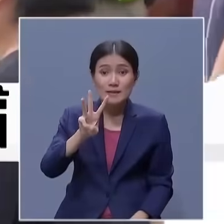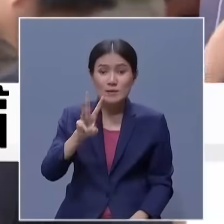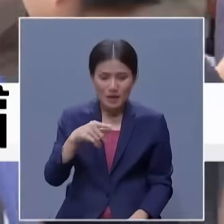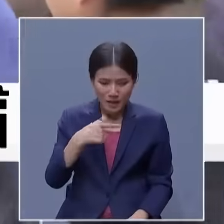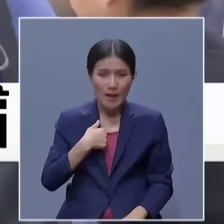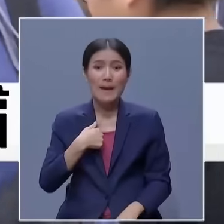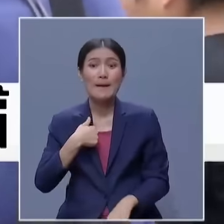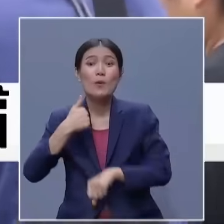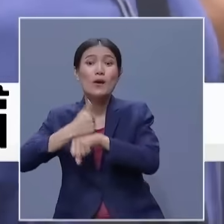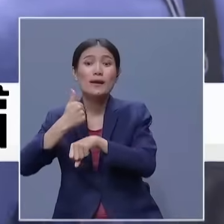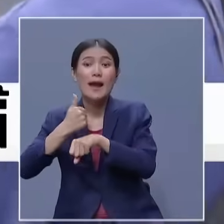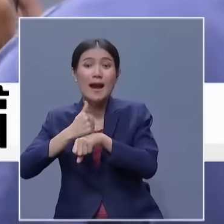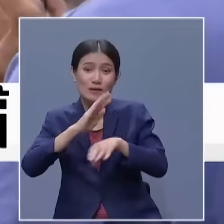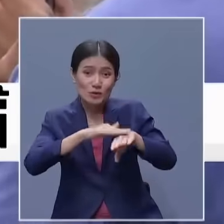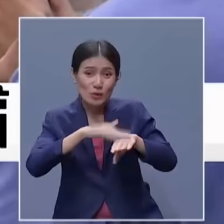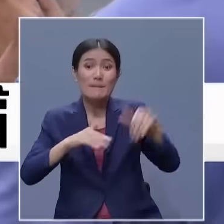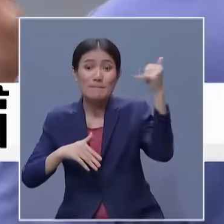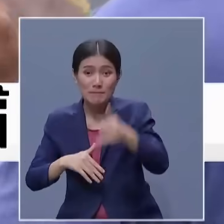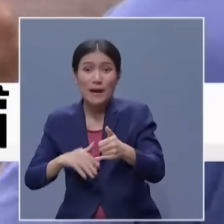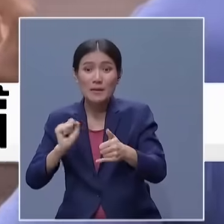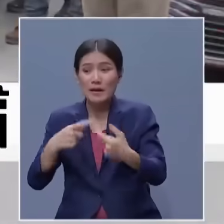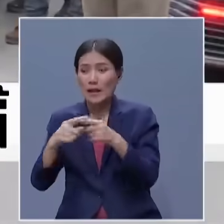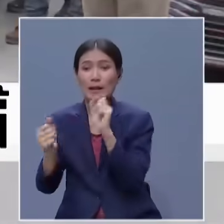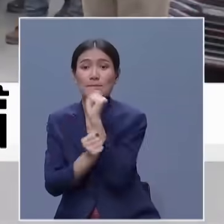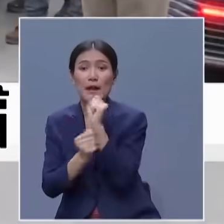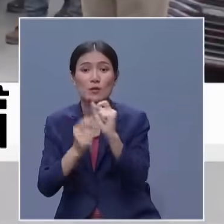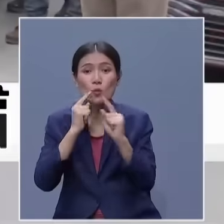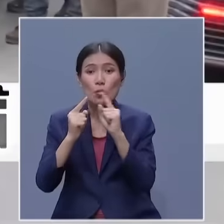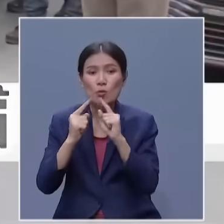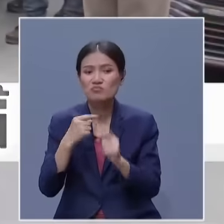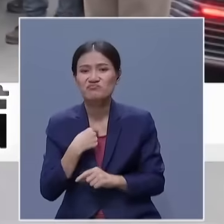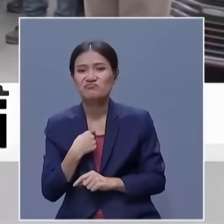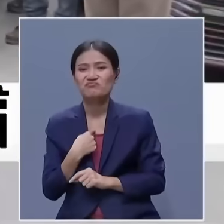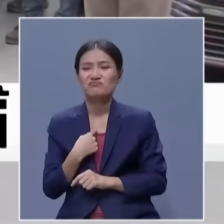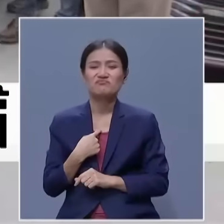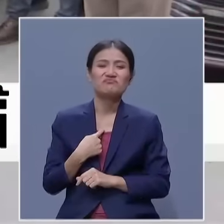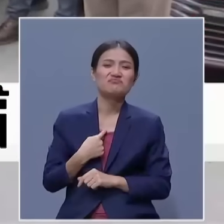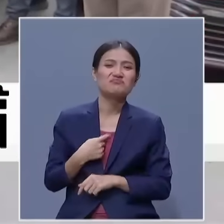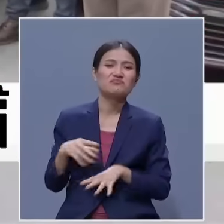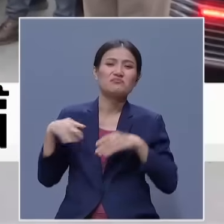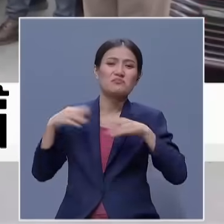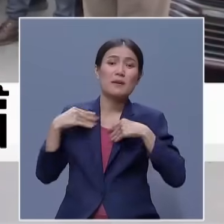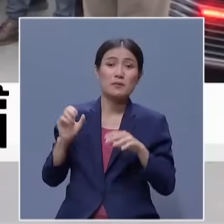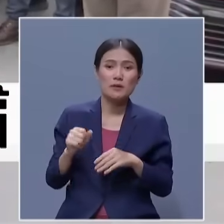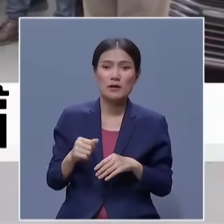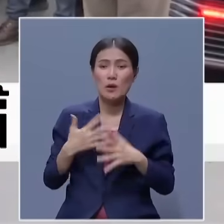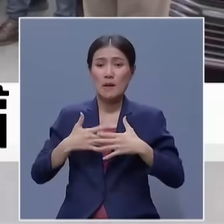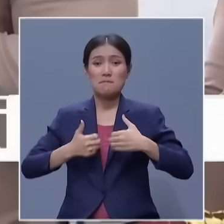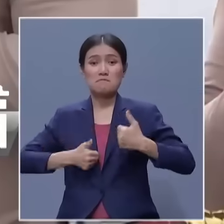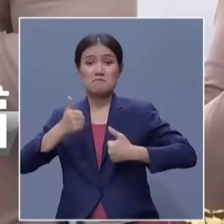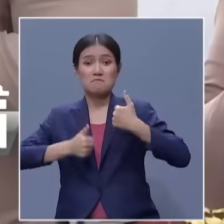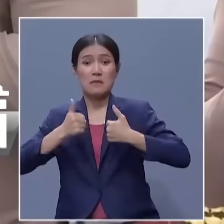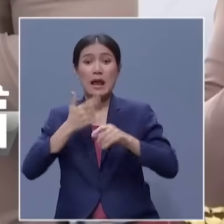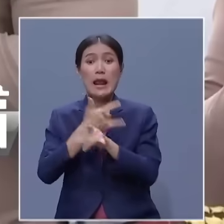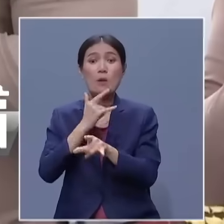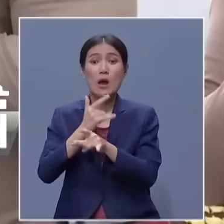ของผู้บังคับบัญชาแต่ก็ยังไม่ยอมเคลียร์กับกำนันนกจนมีการท้าดวลเล่ากันแล้วกำนันนกแพ้